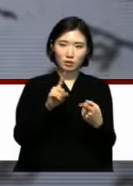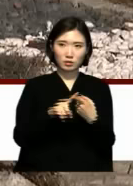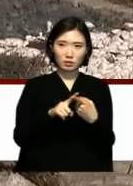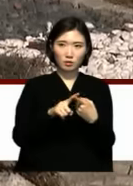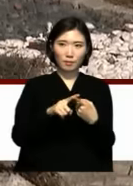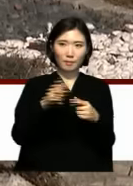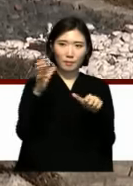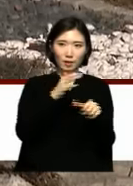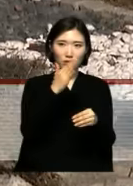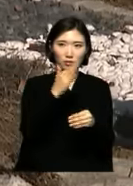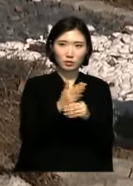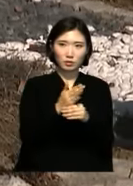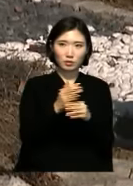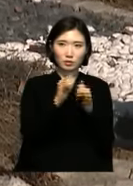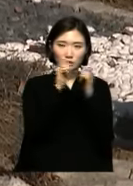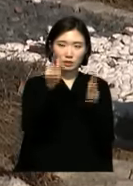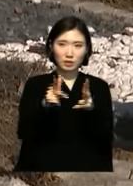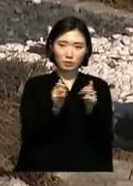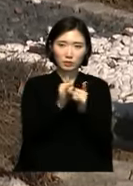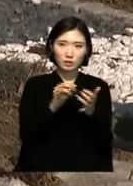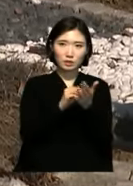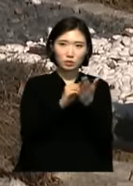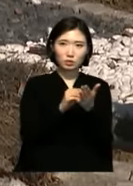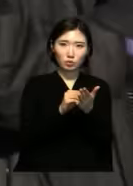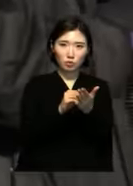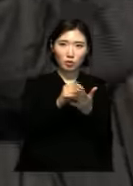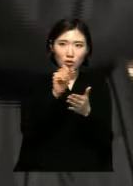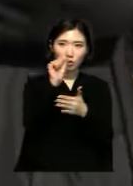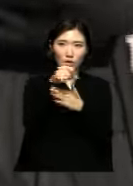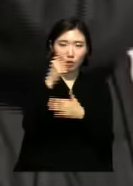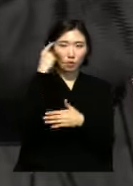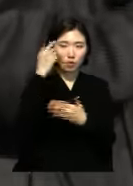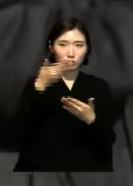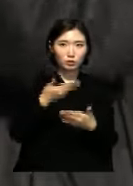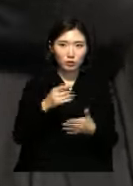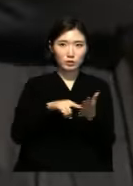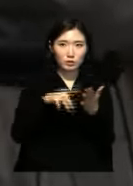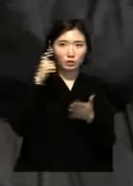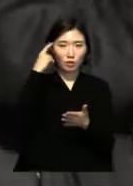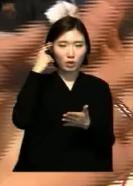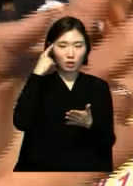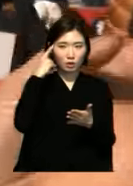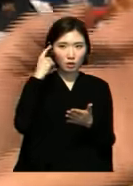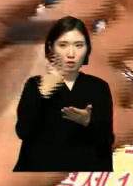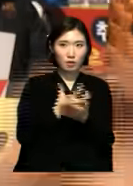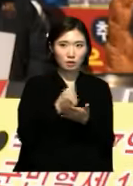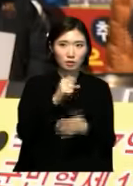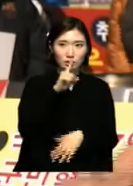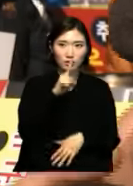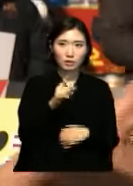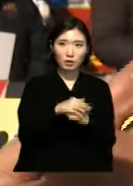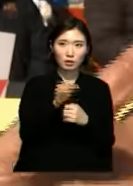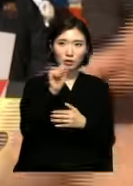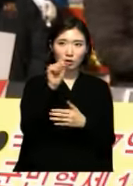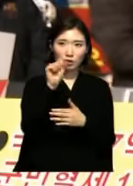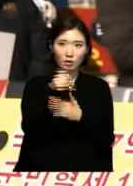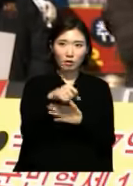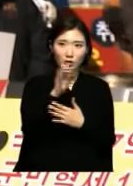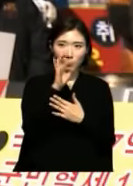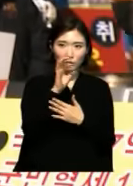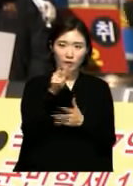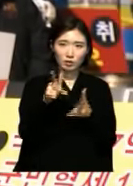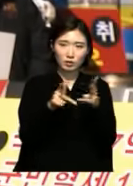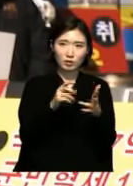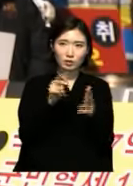거면 사업자 등록증은 왜 내줬으며 그동안 세금은 무슨 근거로 징수해 갔냐는 겁니다. 그러면 무허가 공장에